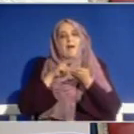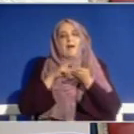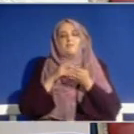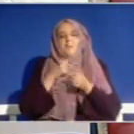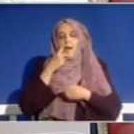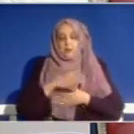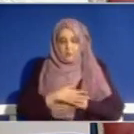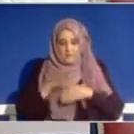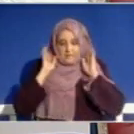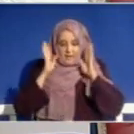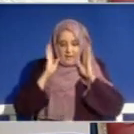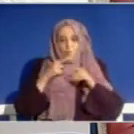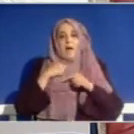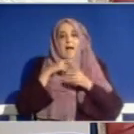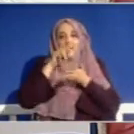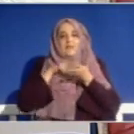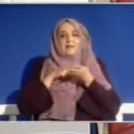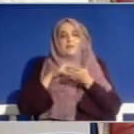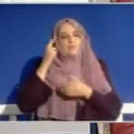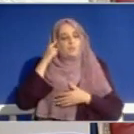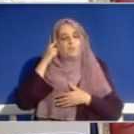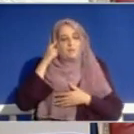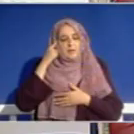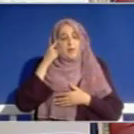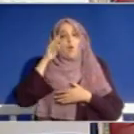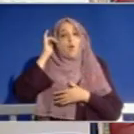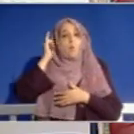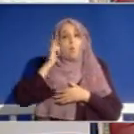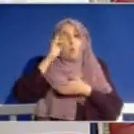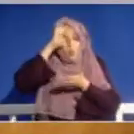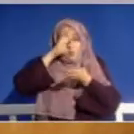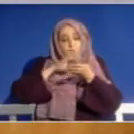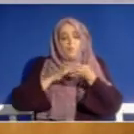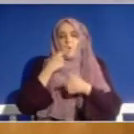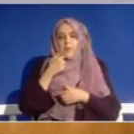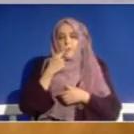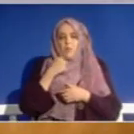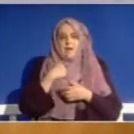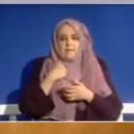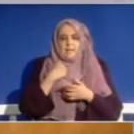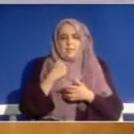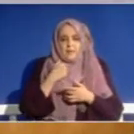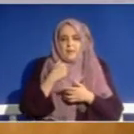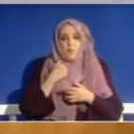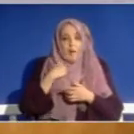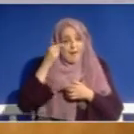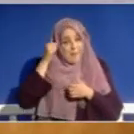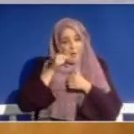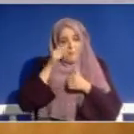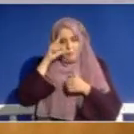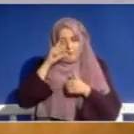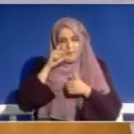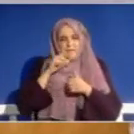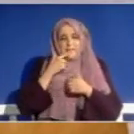أنسى الصورة، هل يجوز لي أن أركع؟ متى نسيتي لا تبقي تتلعثمين